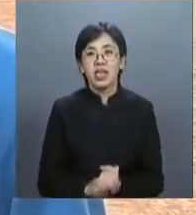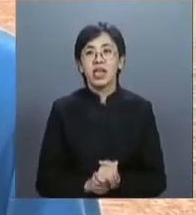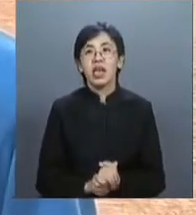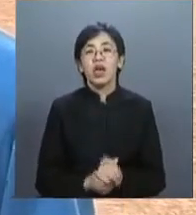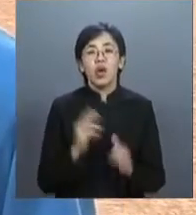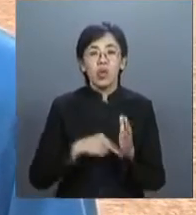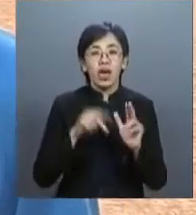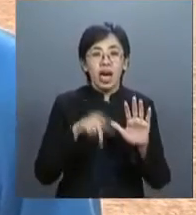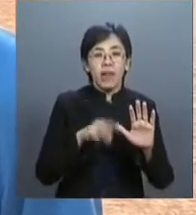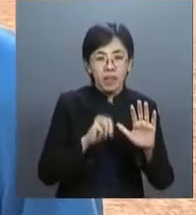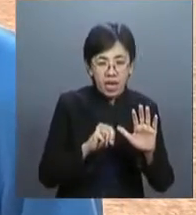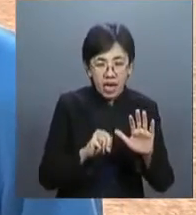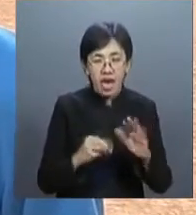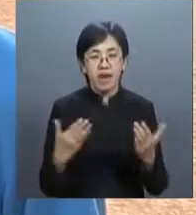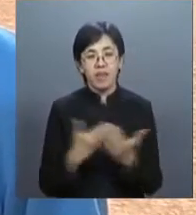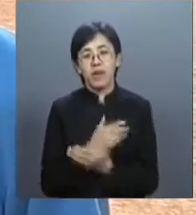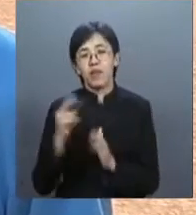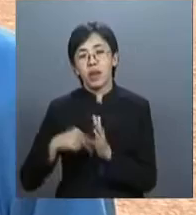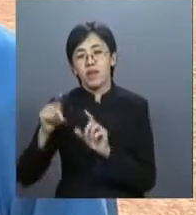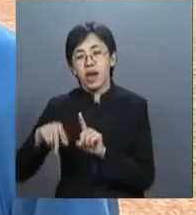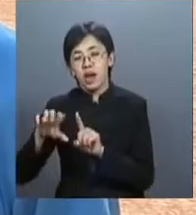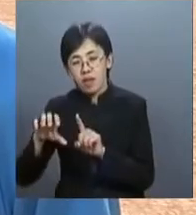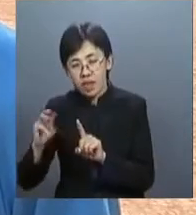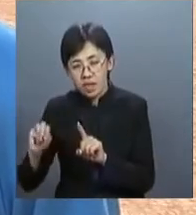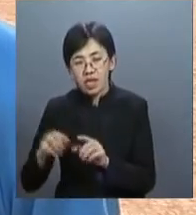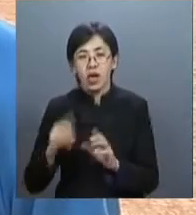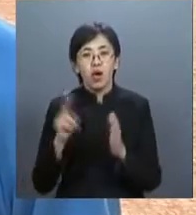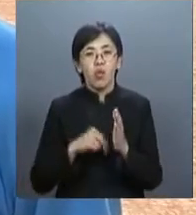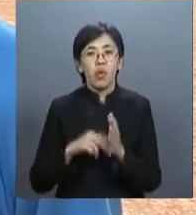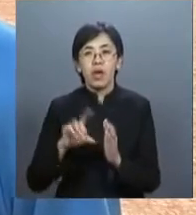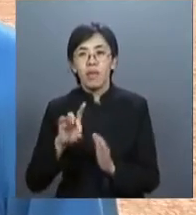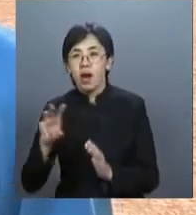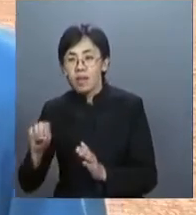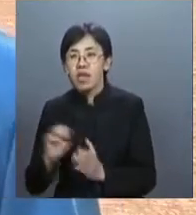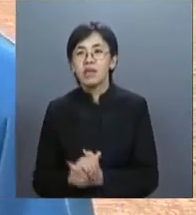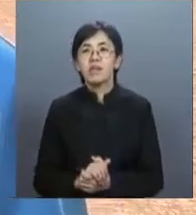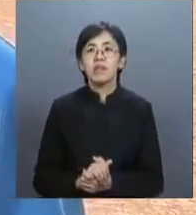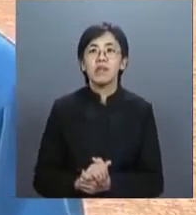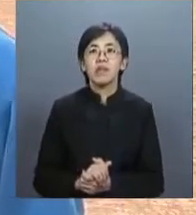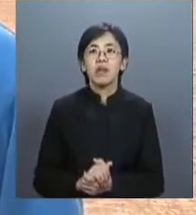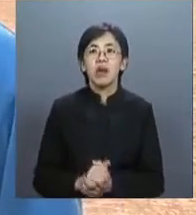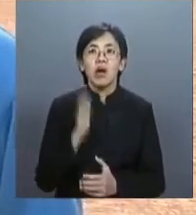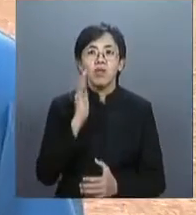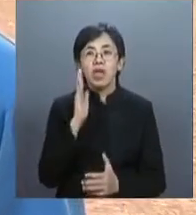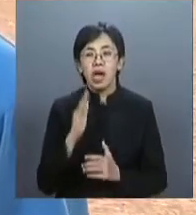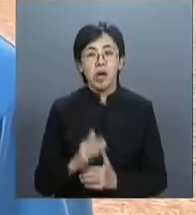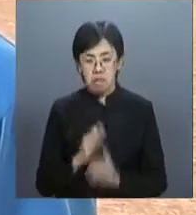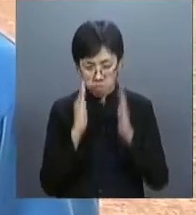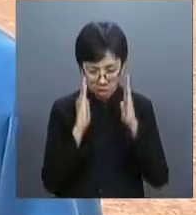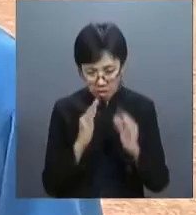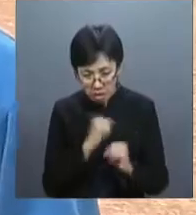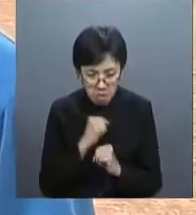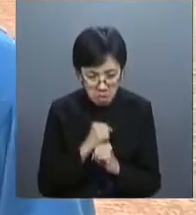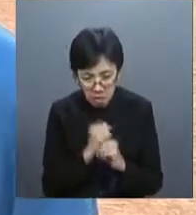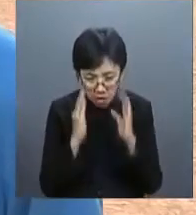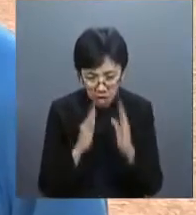รมาเป็นนักวิ่ง 1,500 เมตรแล้วก็วิ่ง800เมตรคณิตเป็นคนที่มีความขยันมีความตั้งใจเป็นค